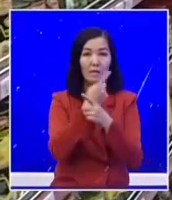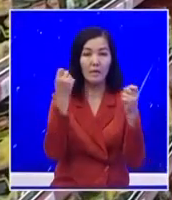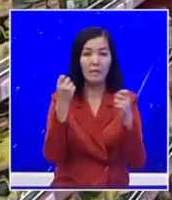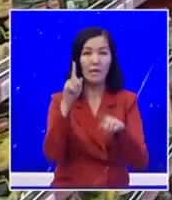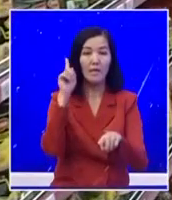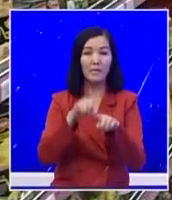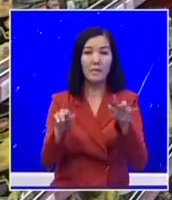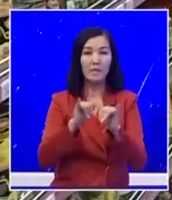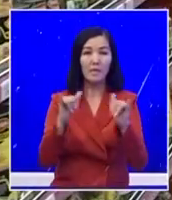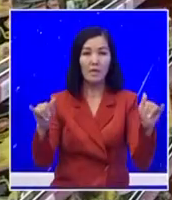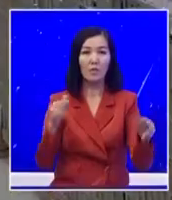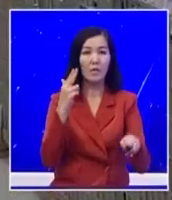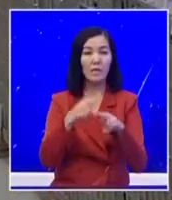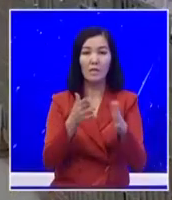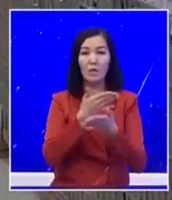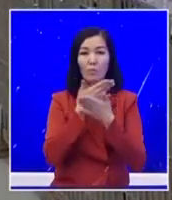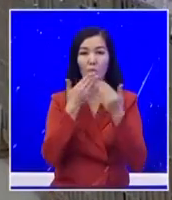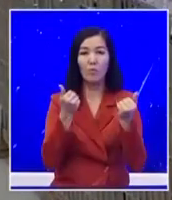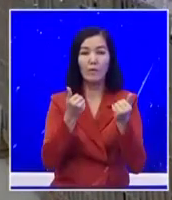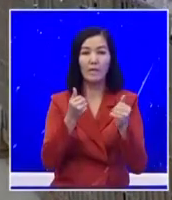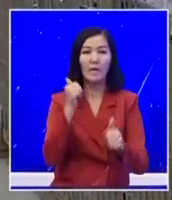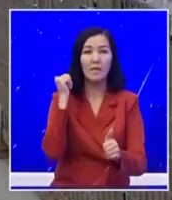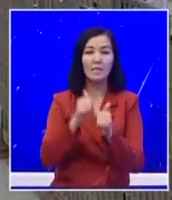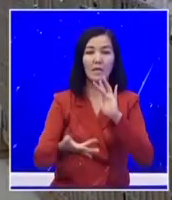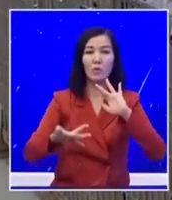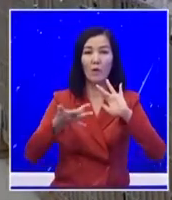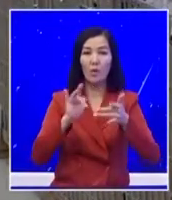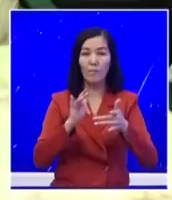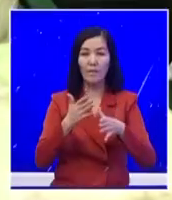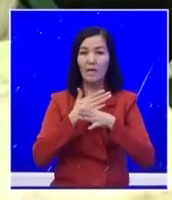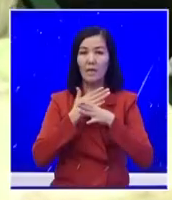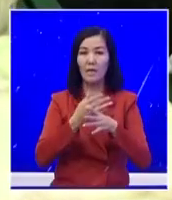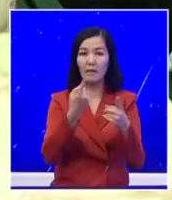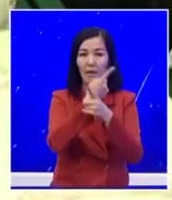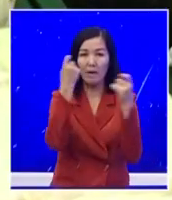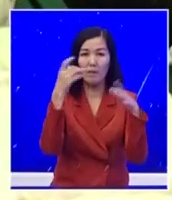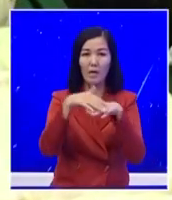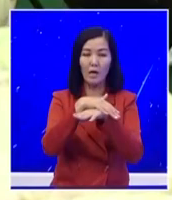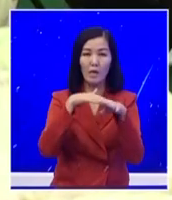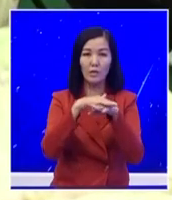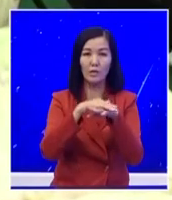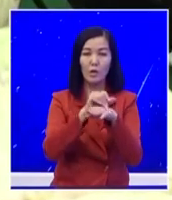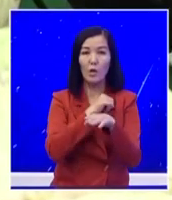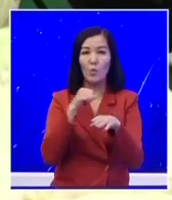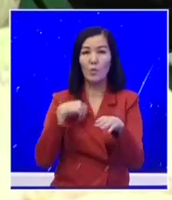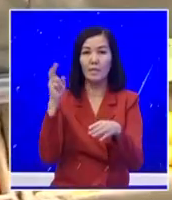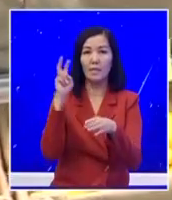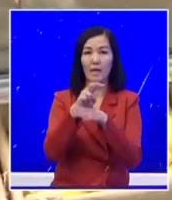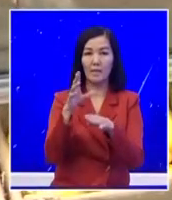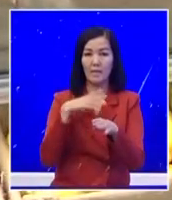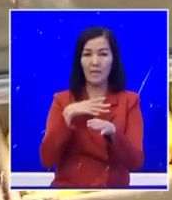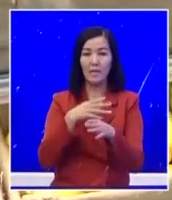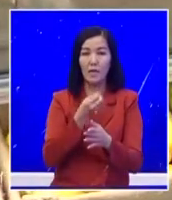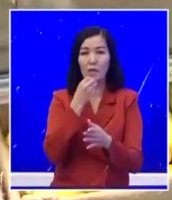тез таралуына кедергі болмады. Ұзынқұлақтан әлеуметтік желілерден хабарланған жұрт бұл жерге өздігінен ағылып